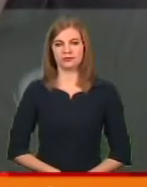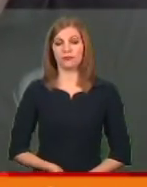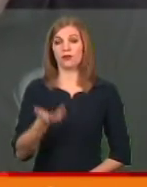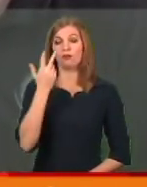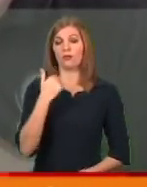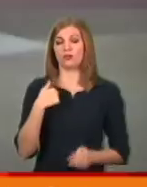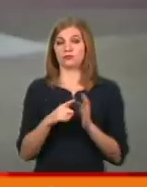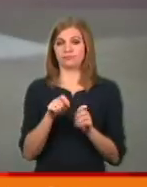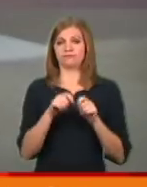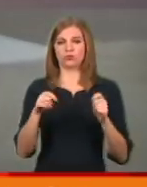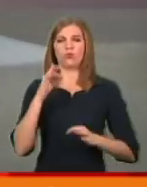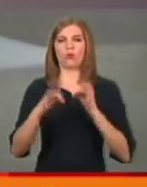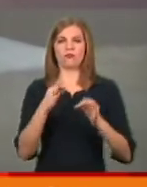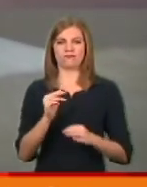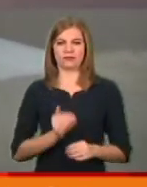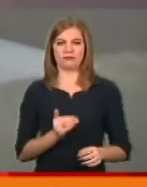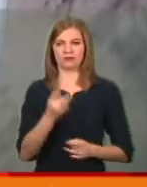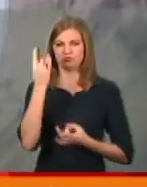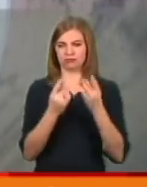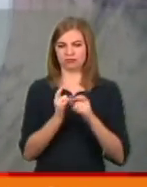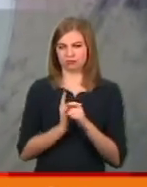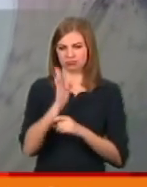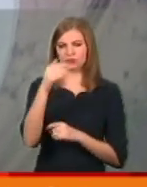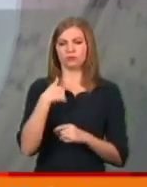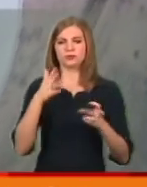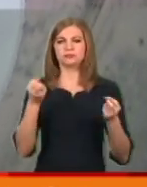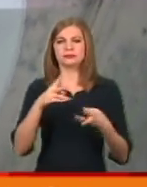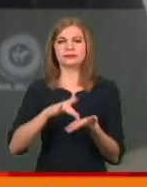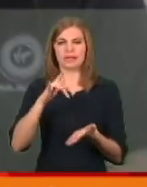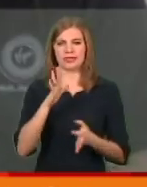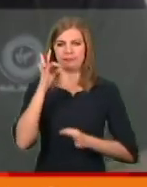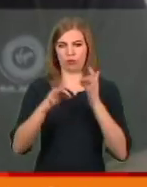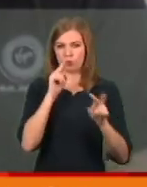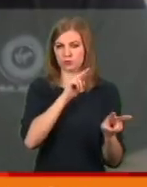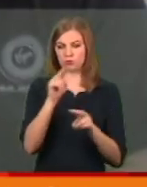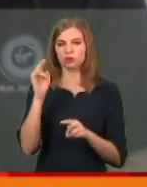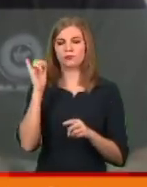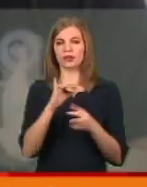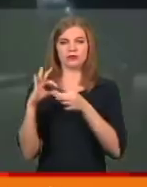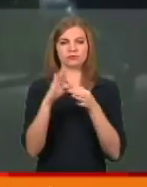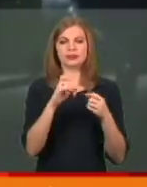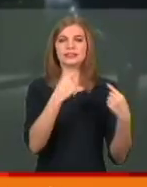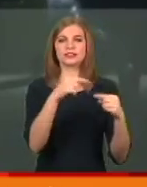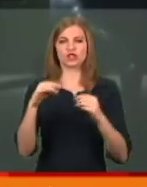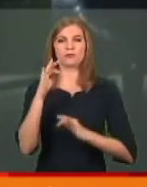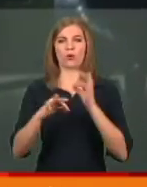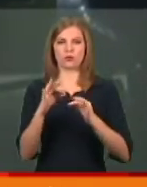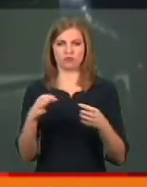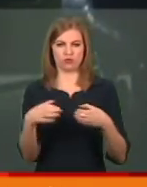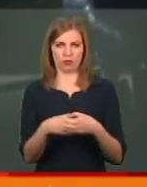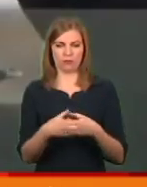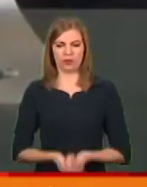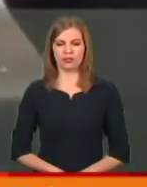Коли ми запустимо комерційні польоти, ми облаштуємо операційний центр з контролю польотів у космос та транзитних сполучень з іншими космічними